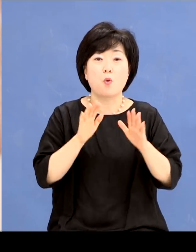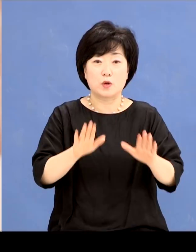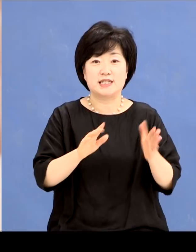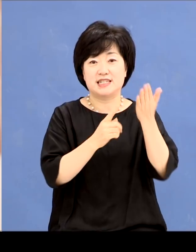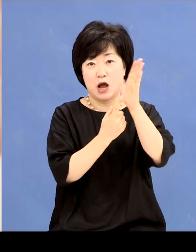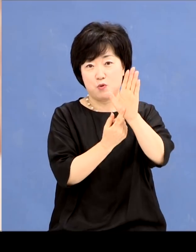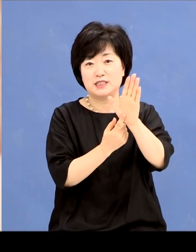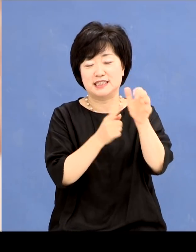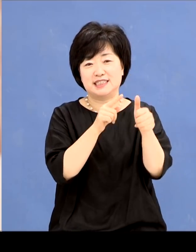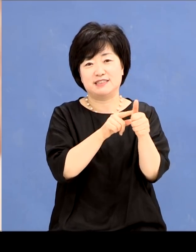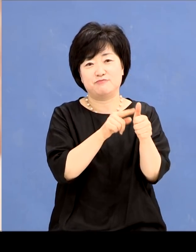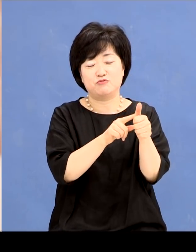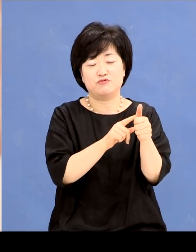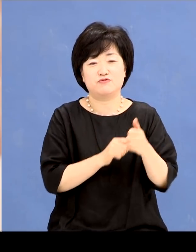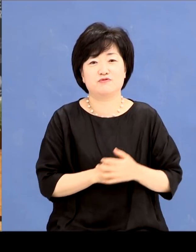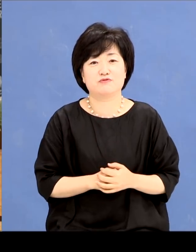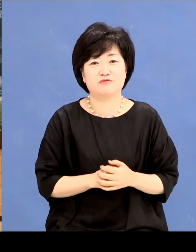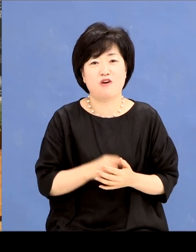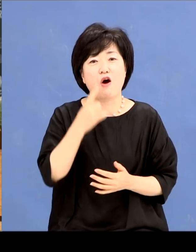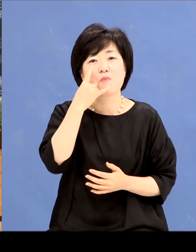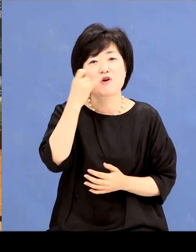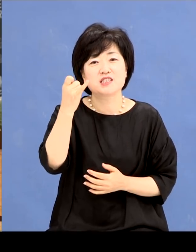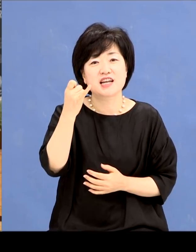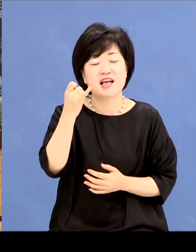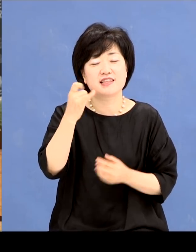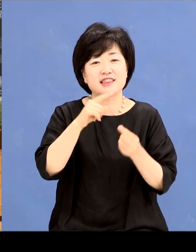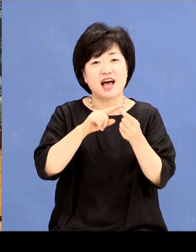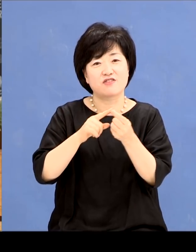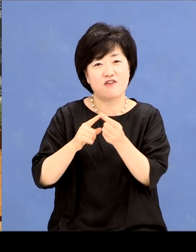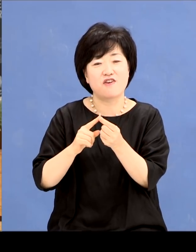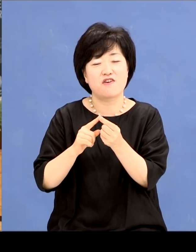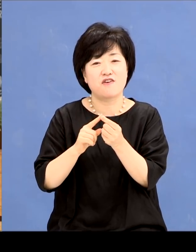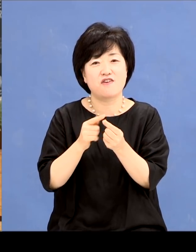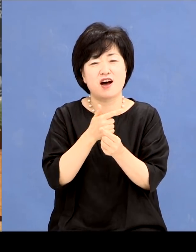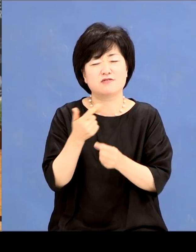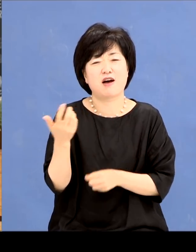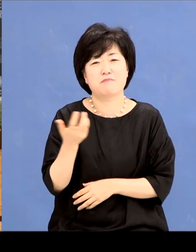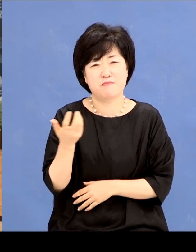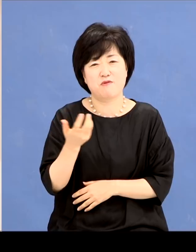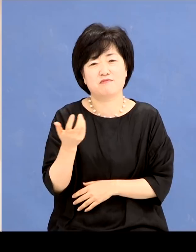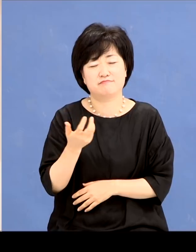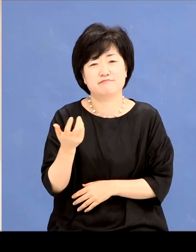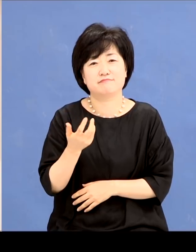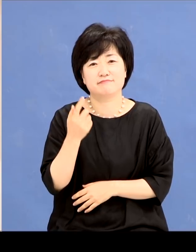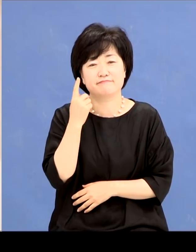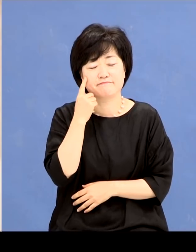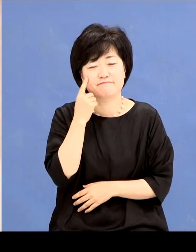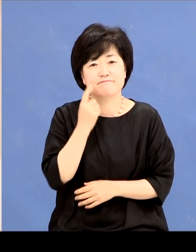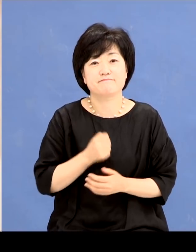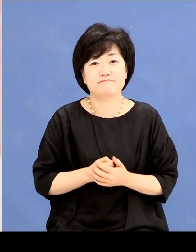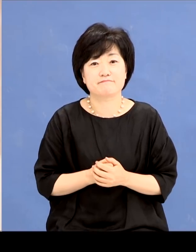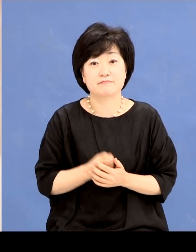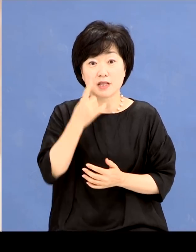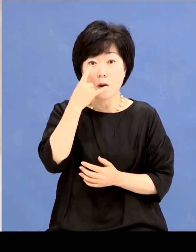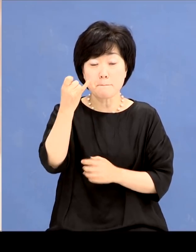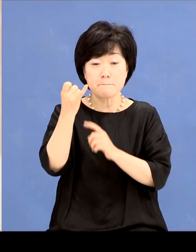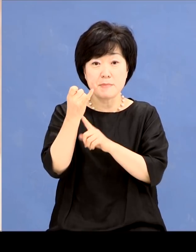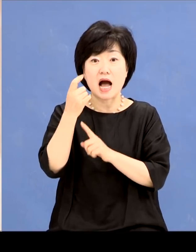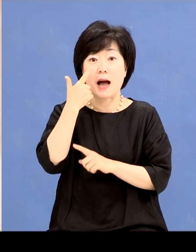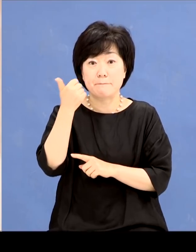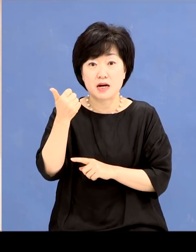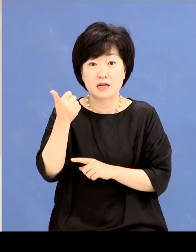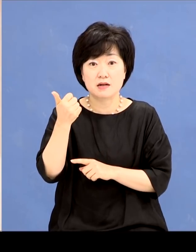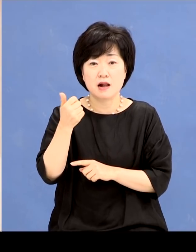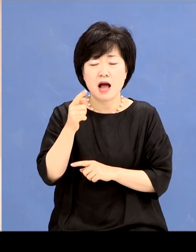이제 출연하시는 분한테도 이 어머니라는 단어가 아마 되게 아픈 단어. 애틋한. 네. 왜냐하면 그 이분이